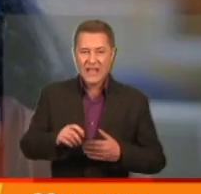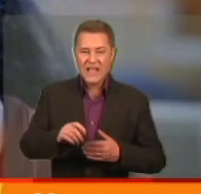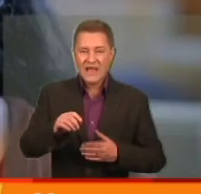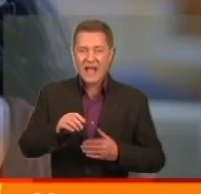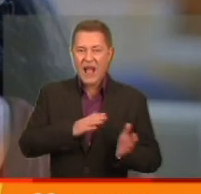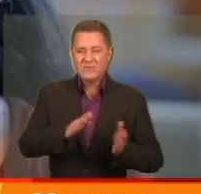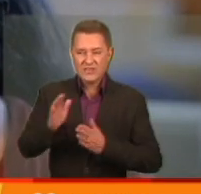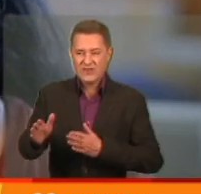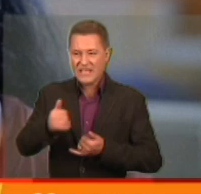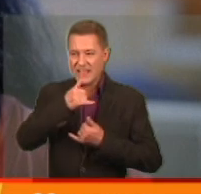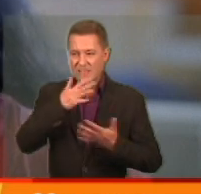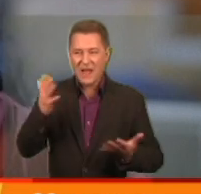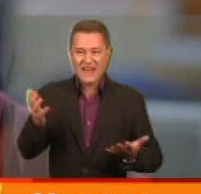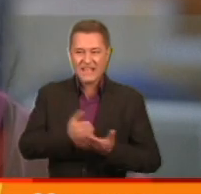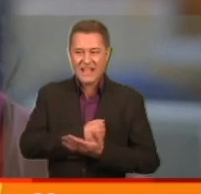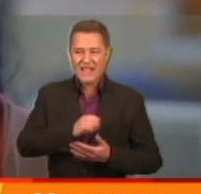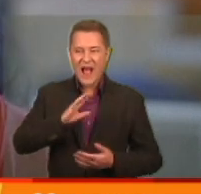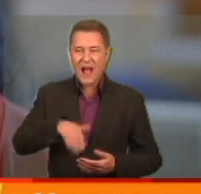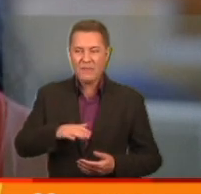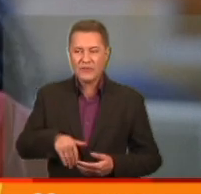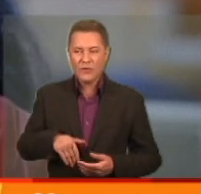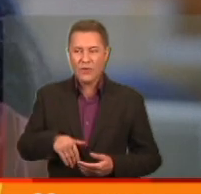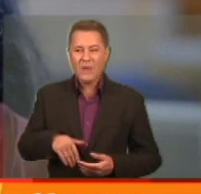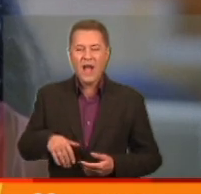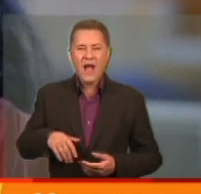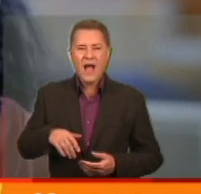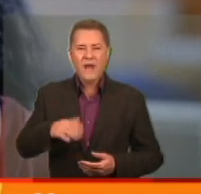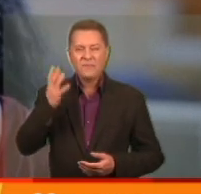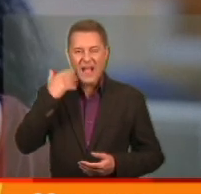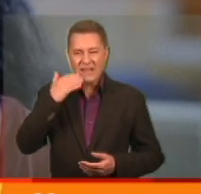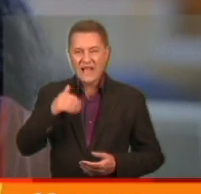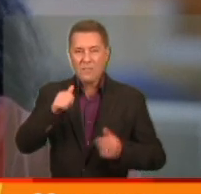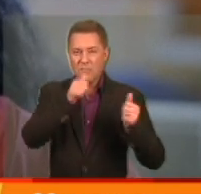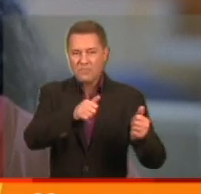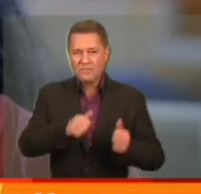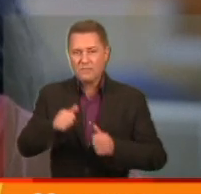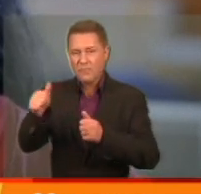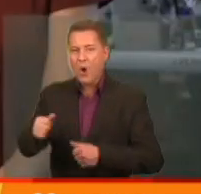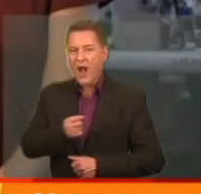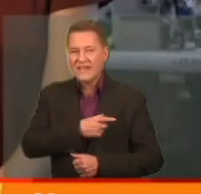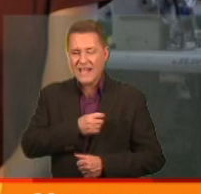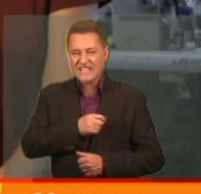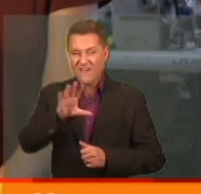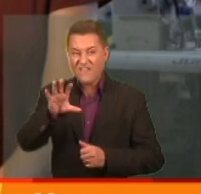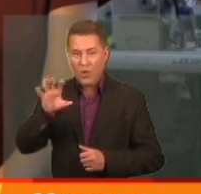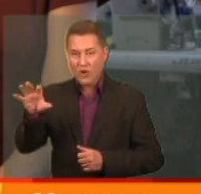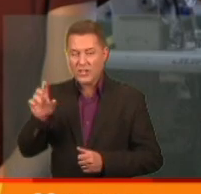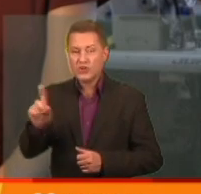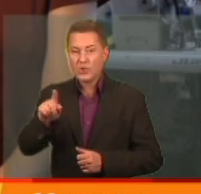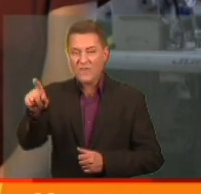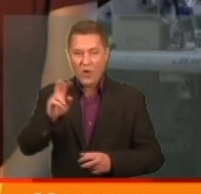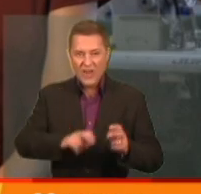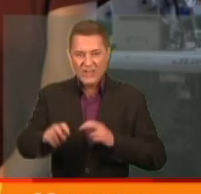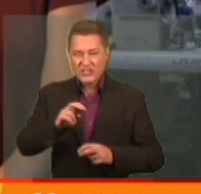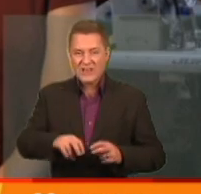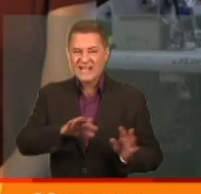общежитія, і його не могли знайти. И потом по всему Одессе, когда его фотографии висели, что его ищут. Потом